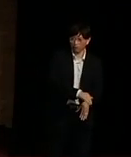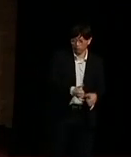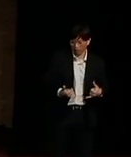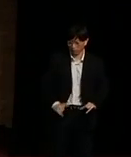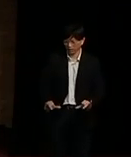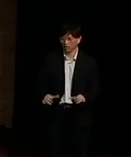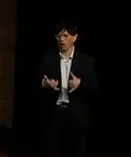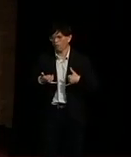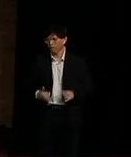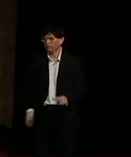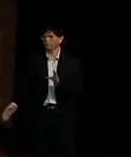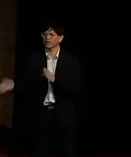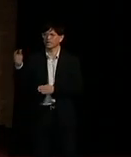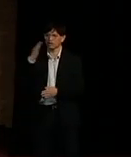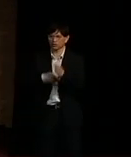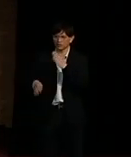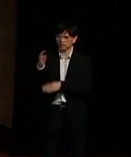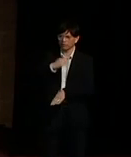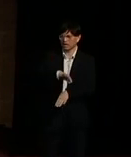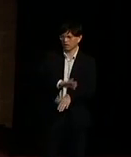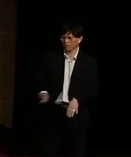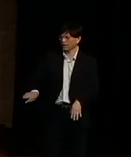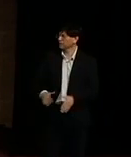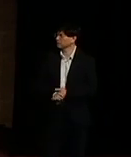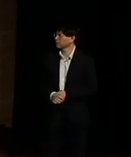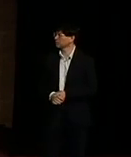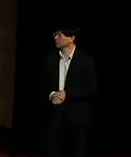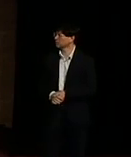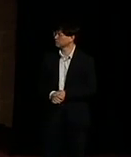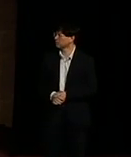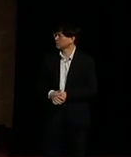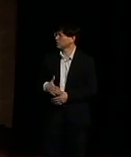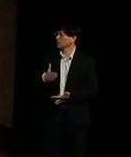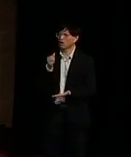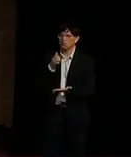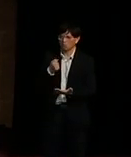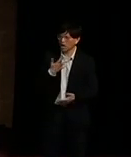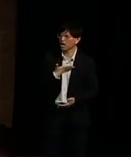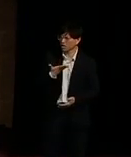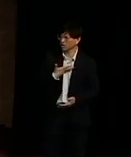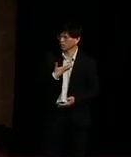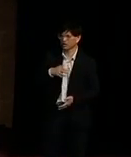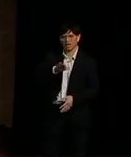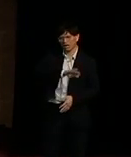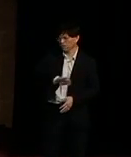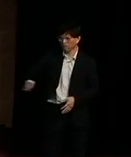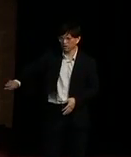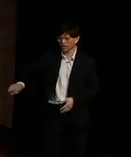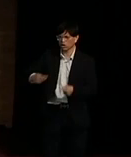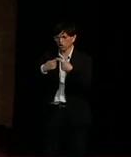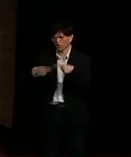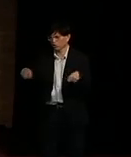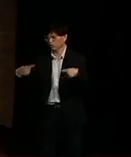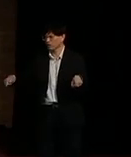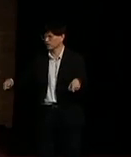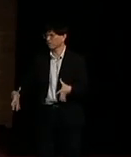disabilità o meno e poi loro se ne vanno via No senza rimanere magari al momento di condivisione della messa o senza condividere altri momenti no